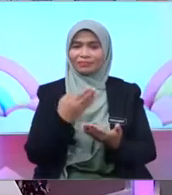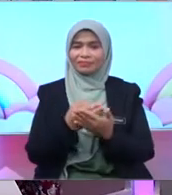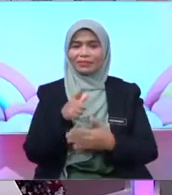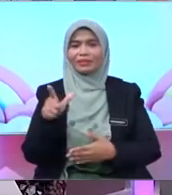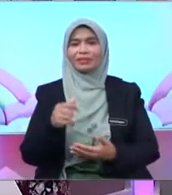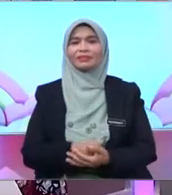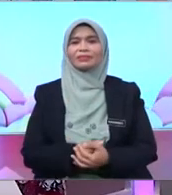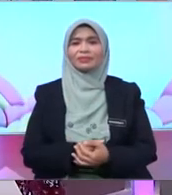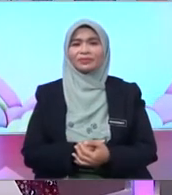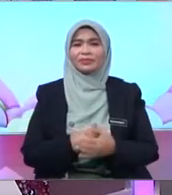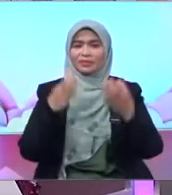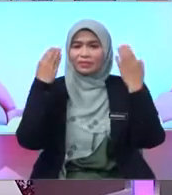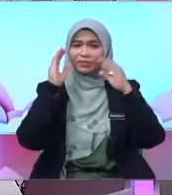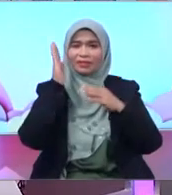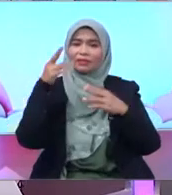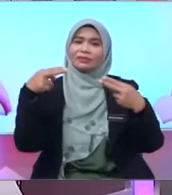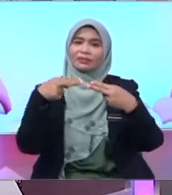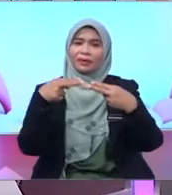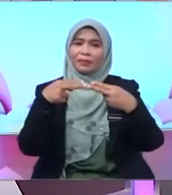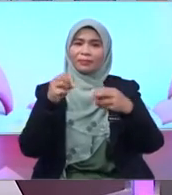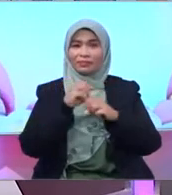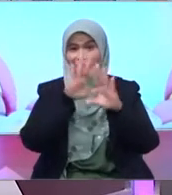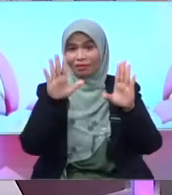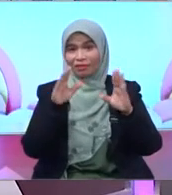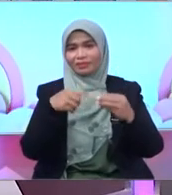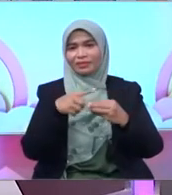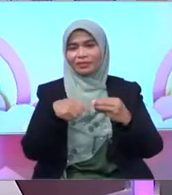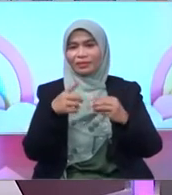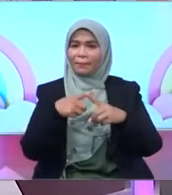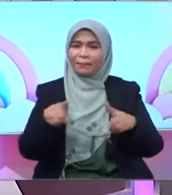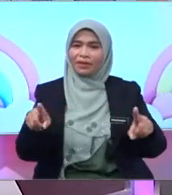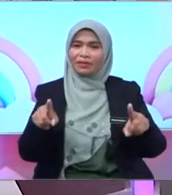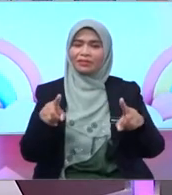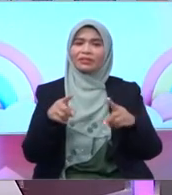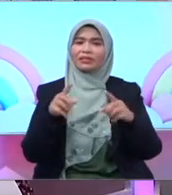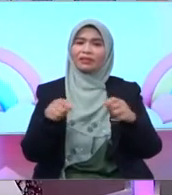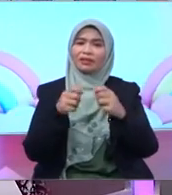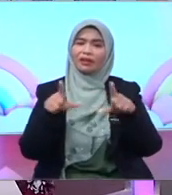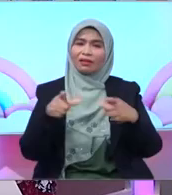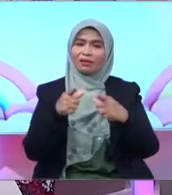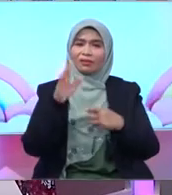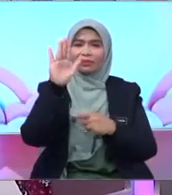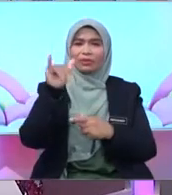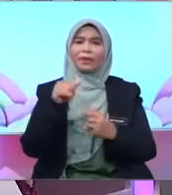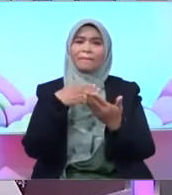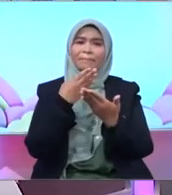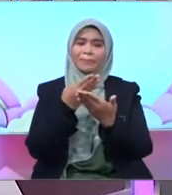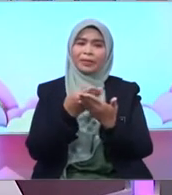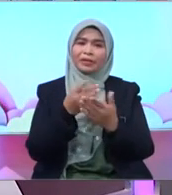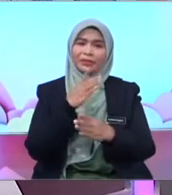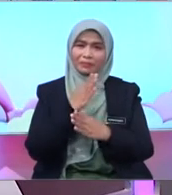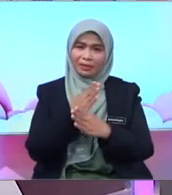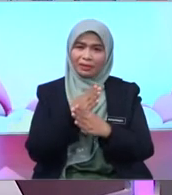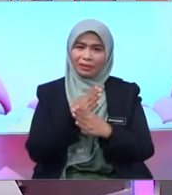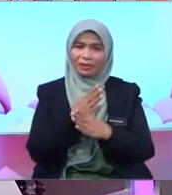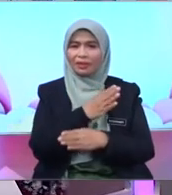oke saya gua akan Sambong Terangkan tentang perbedaan tingkah Wooyoung baik benar dan